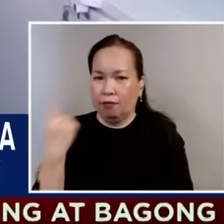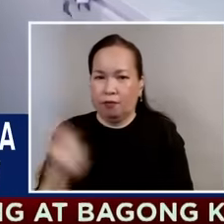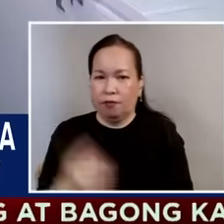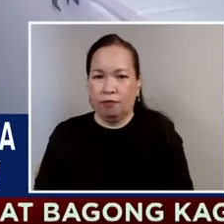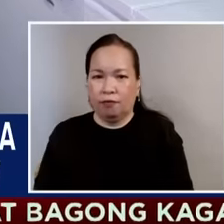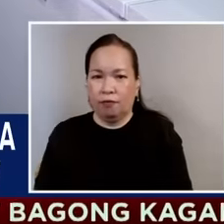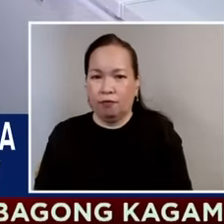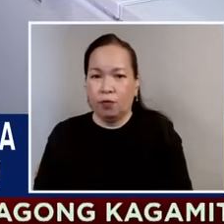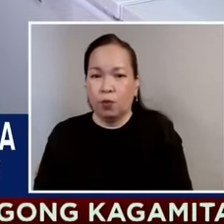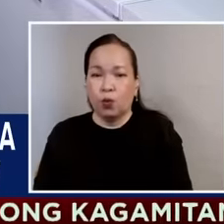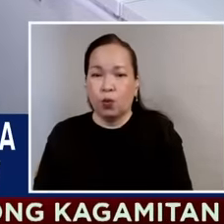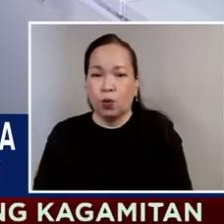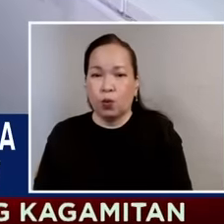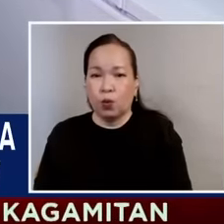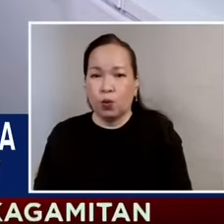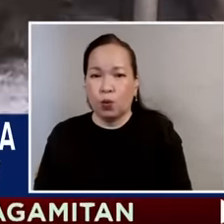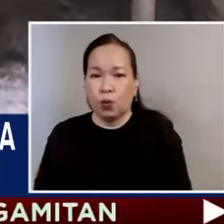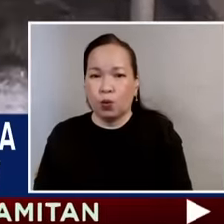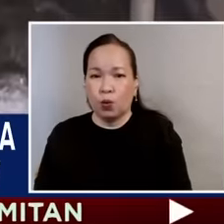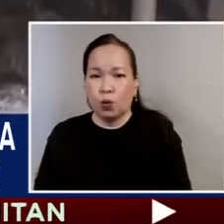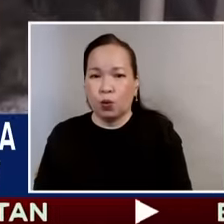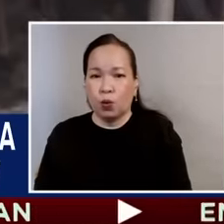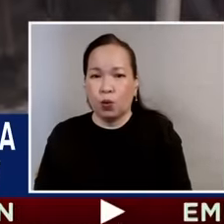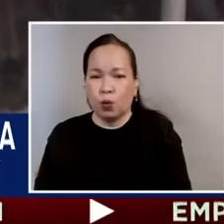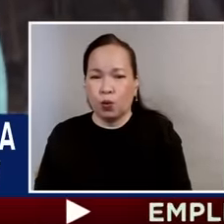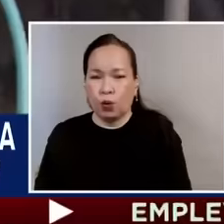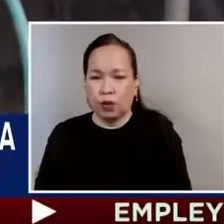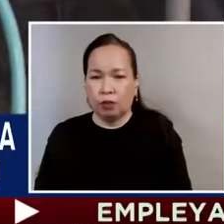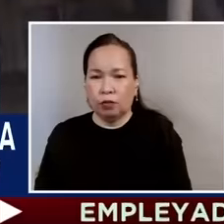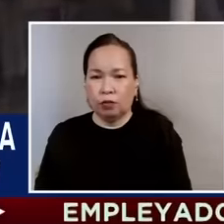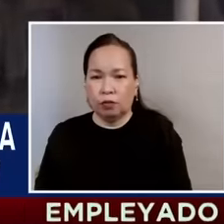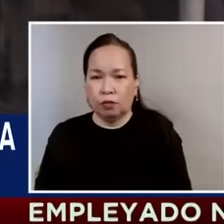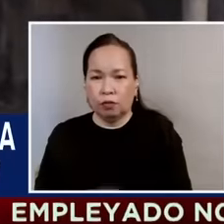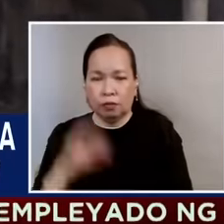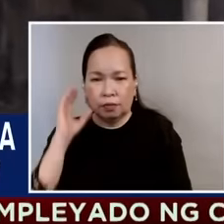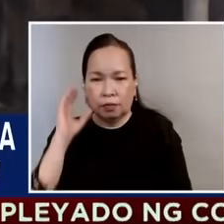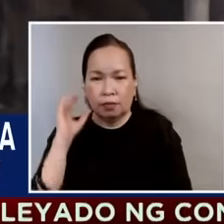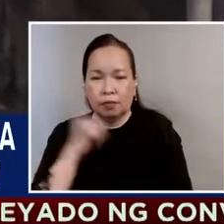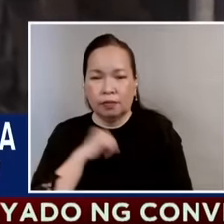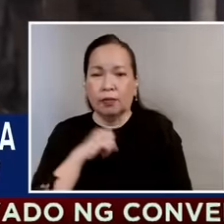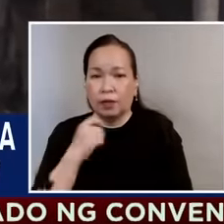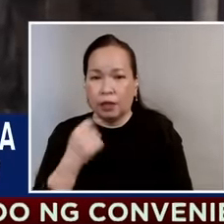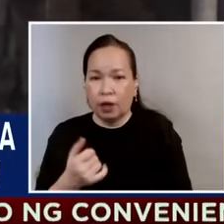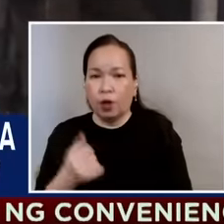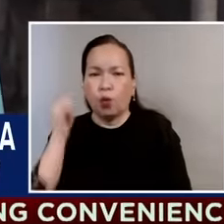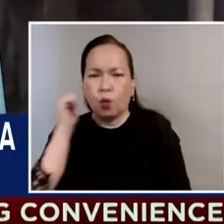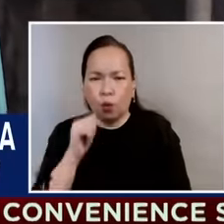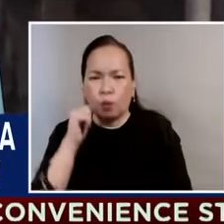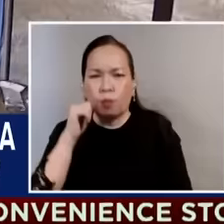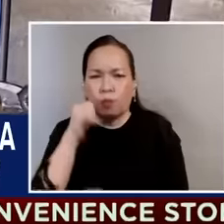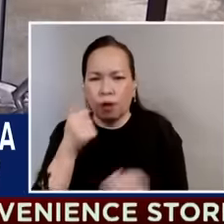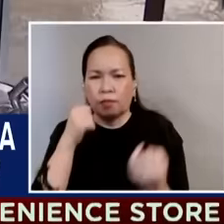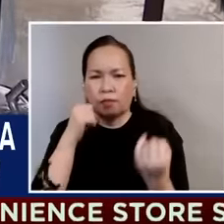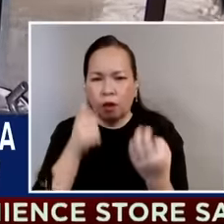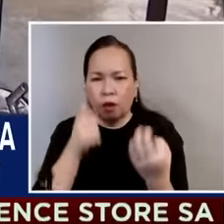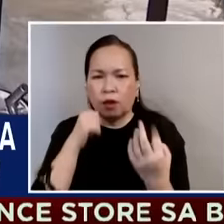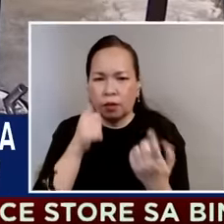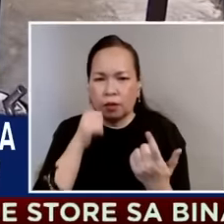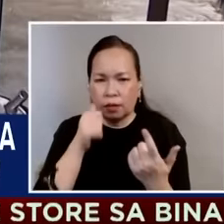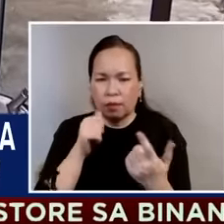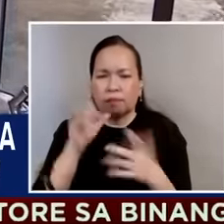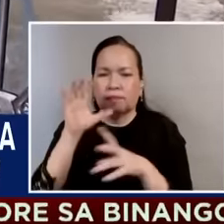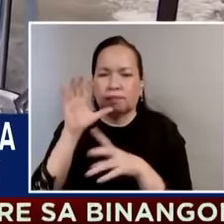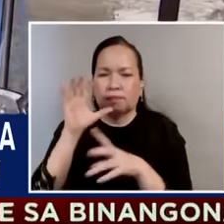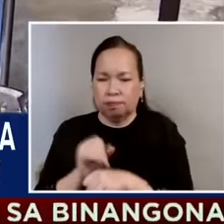natin, dito naman sila pupunta. Ito ang araw-araw na takbo ng pamumuhay ni Samuel